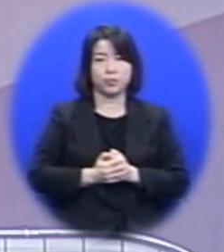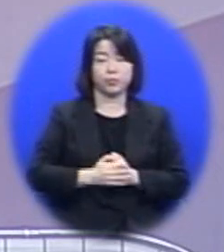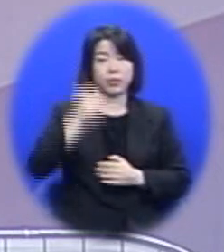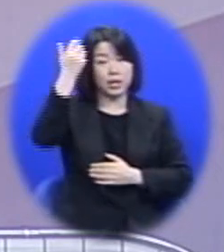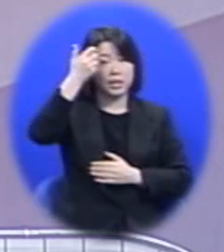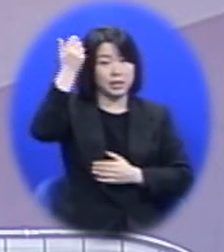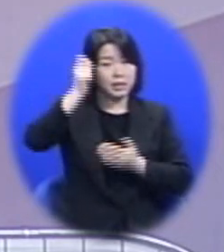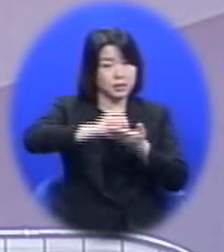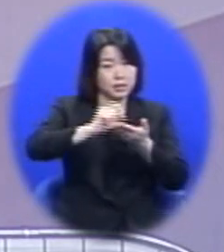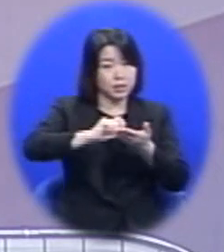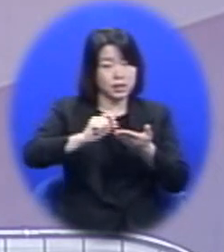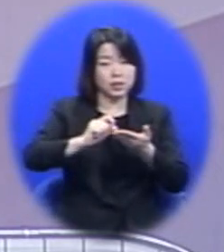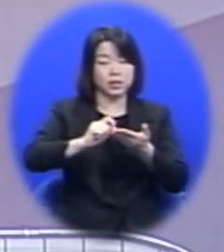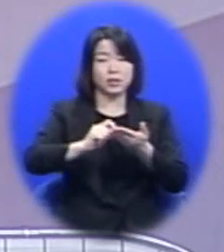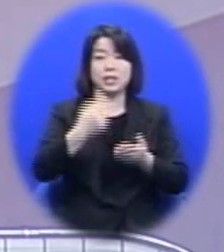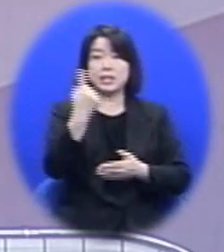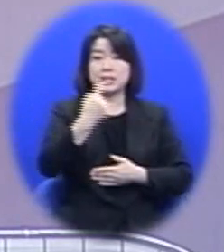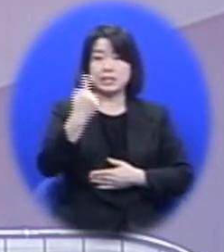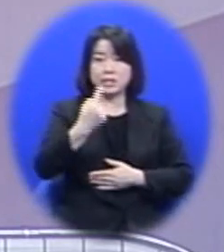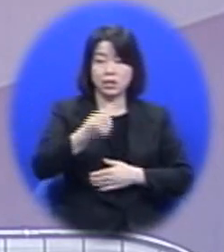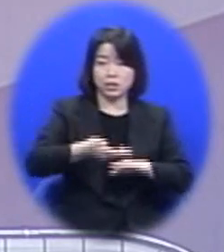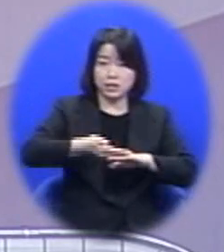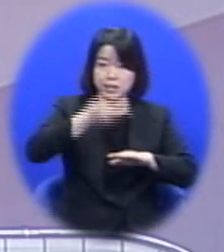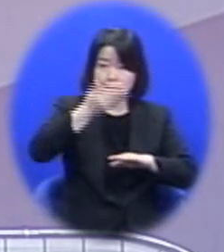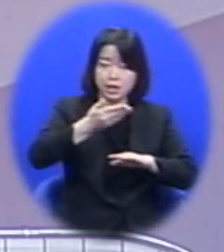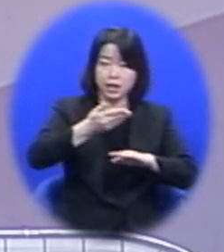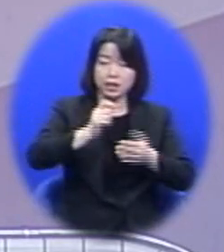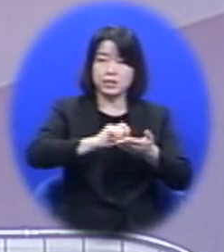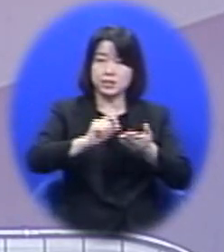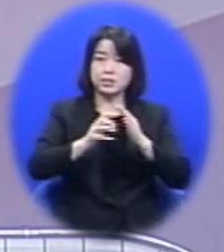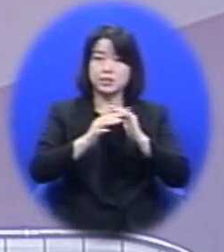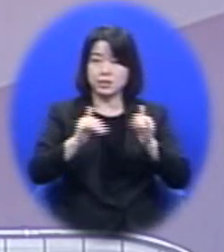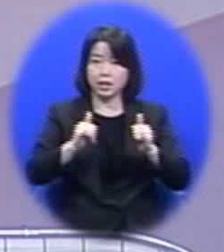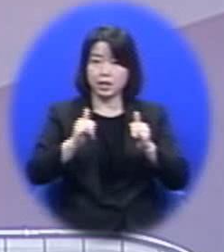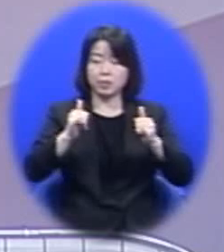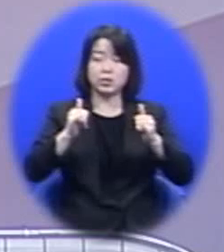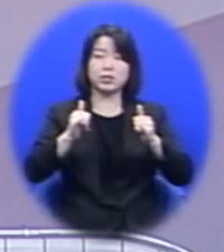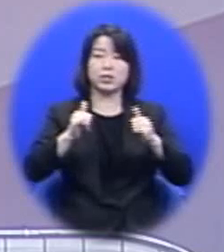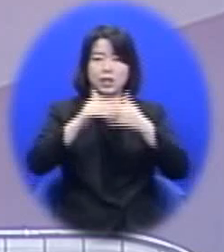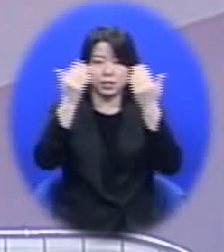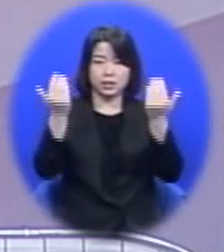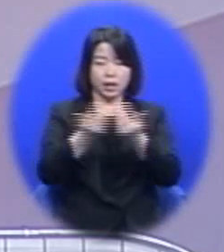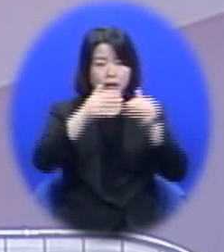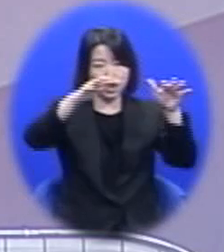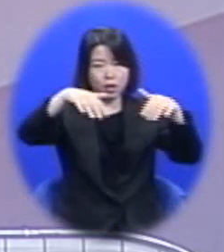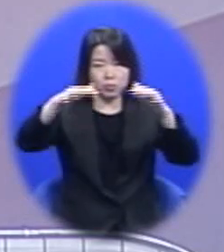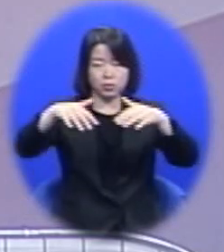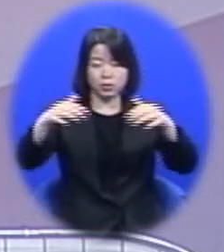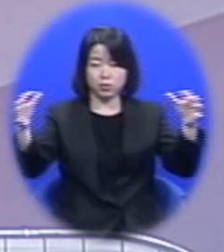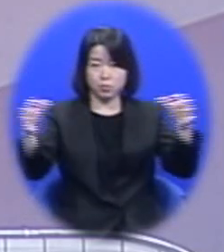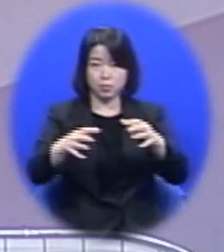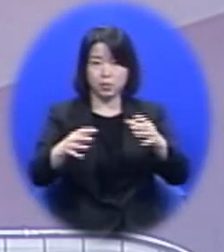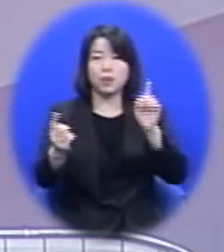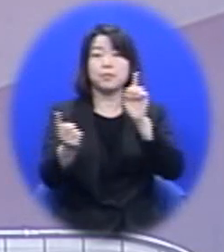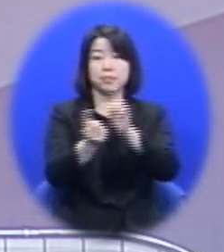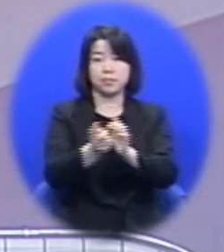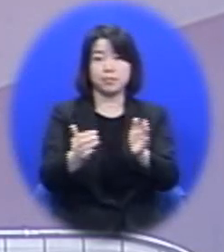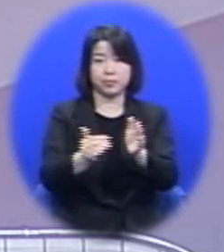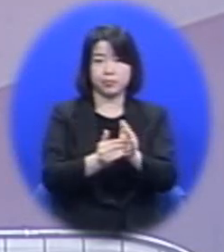영성일기를 1000번 이상 쓰신 교우들을 한번 다 모아서 만났습니다.